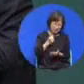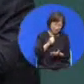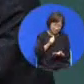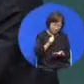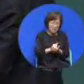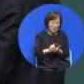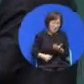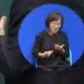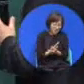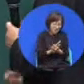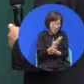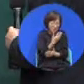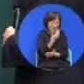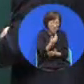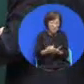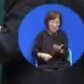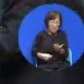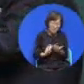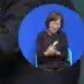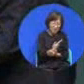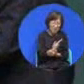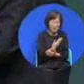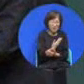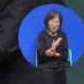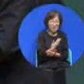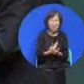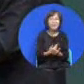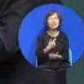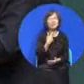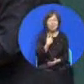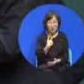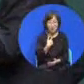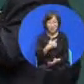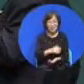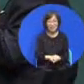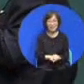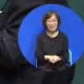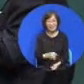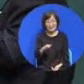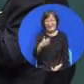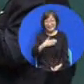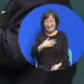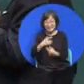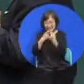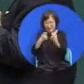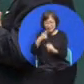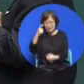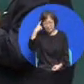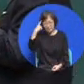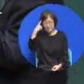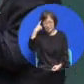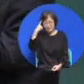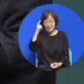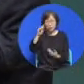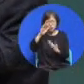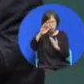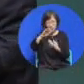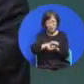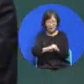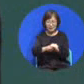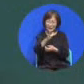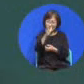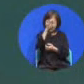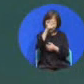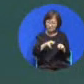was extremely shocked and then he repents right away. 아마 제 생각인데 그 뒤로 베드로는 통닭을